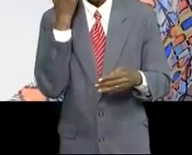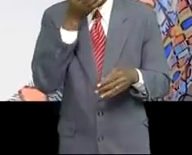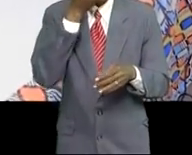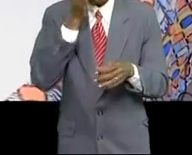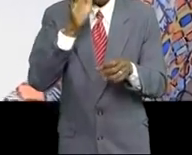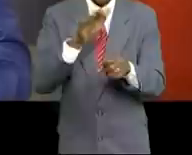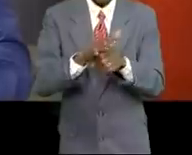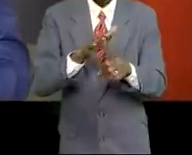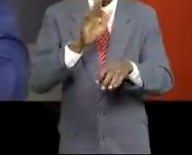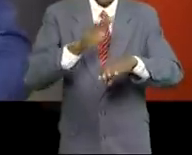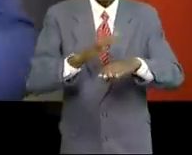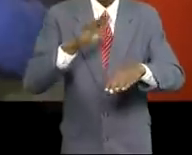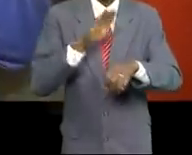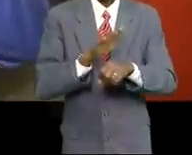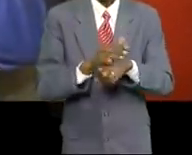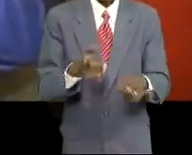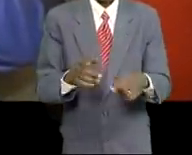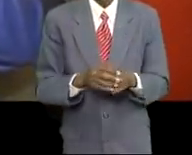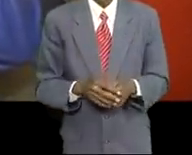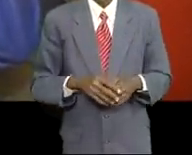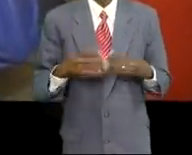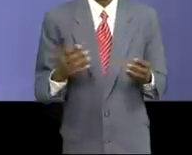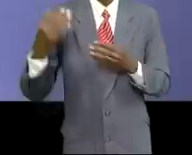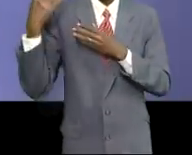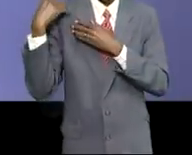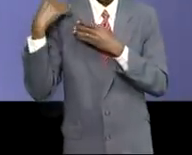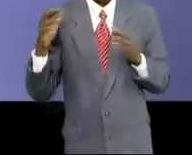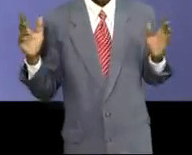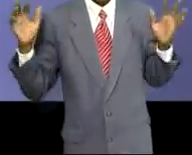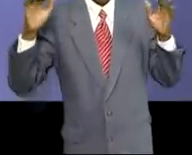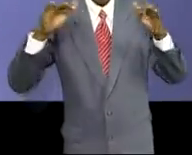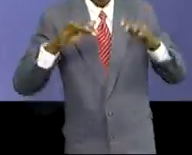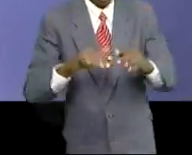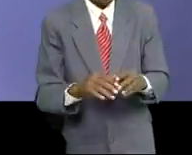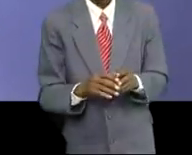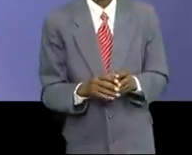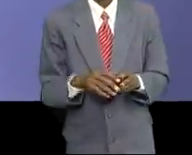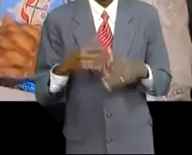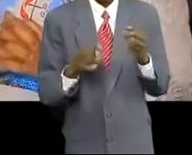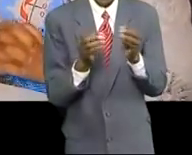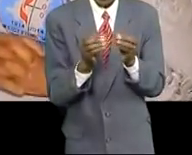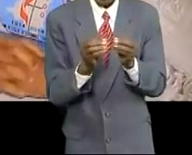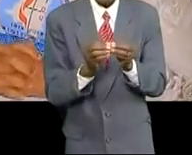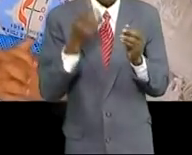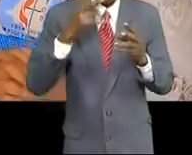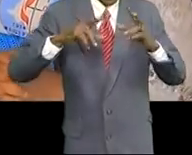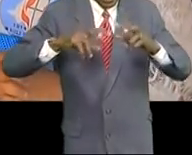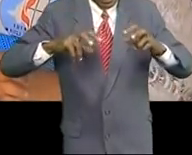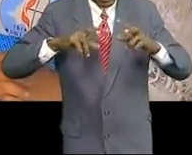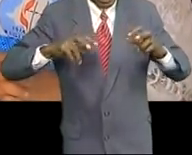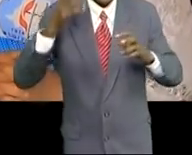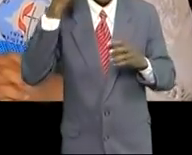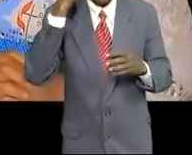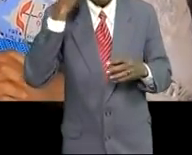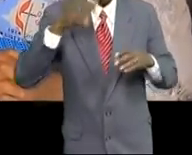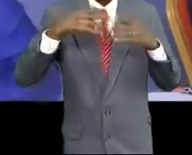interdiocésain de Kinshasa à l'intention des leaders religieux et communautaires autour de la même thématique. Dans son mot de circonstance,